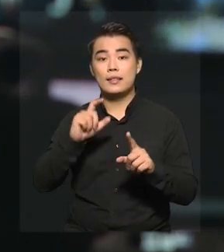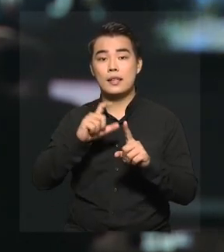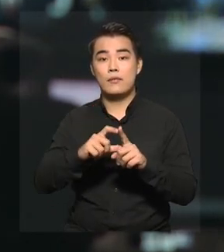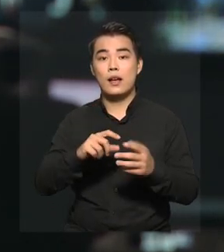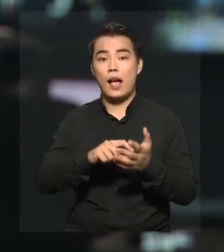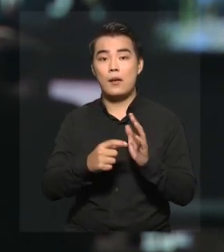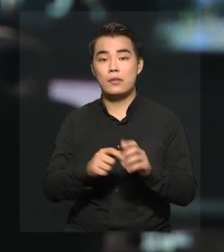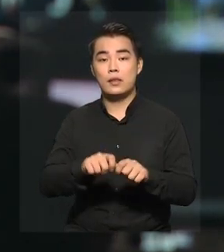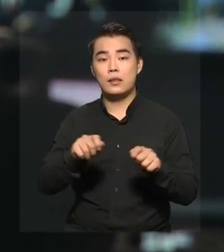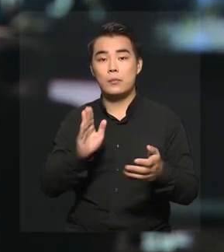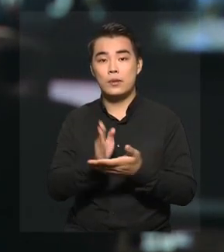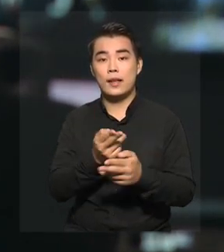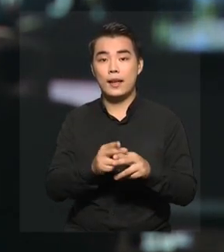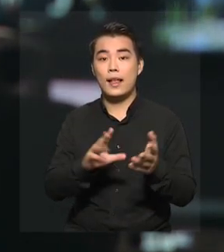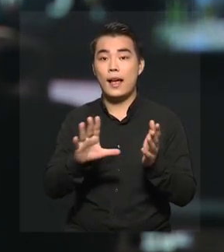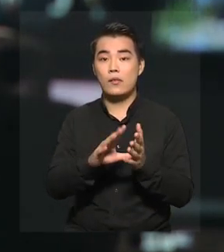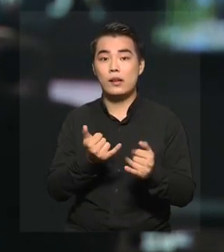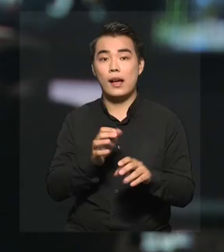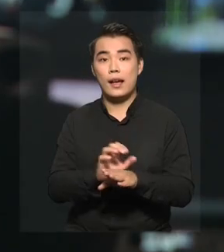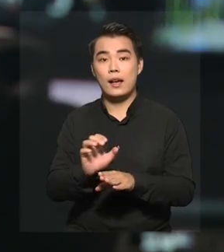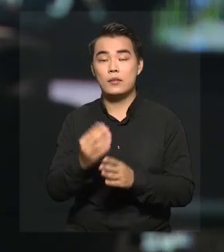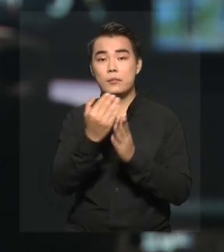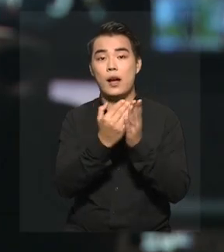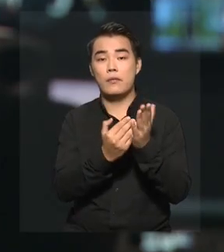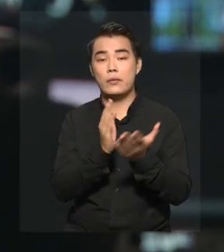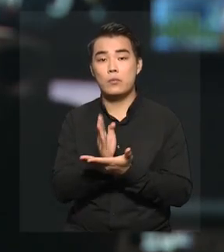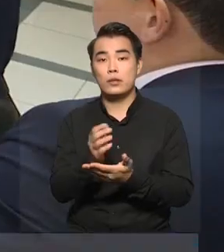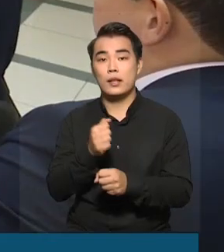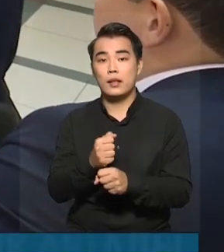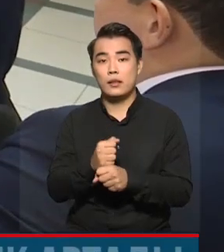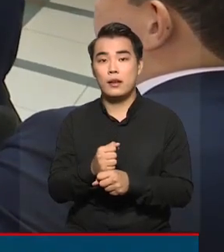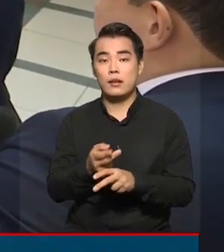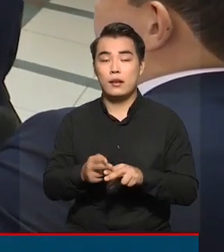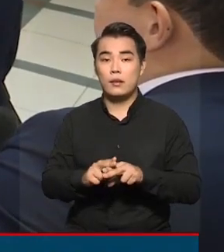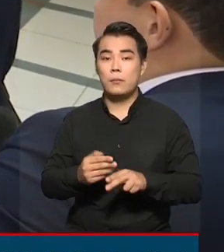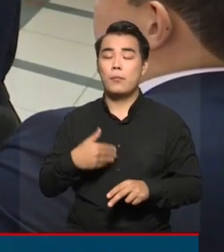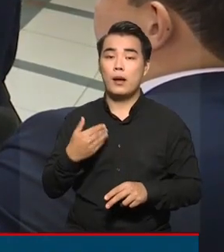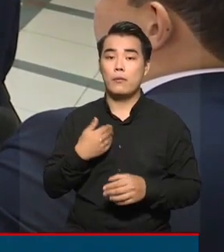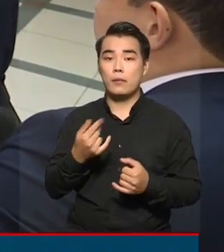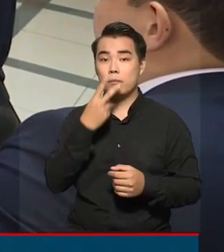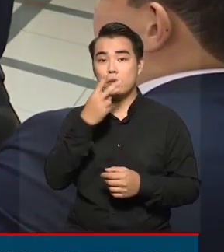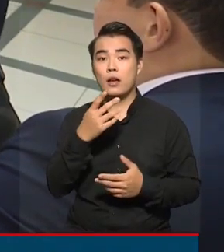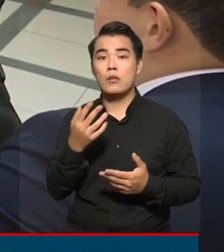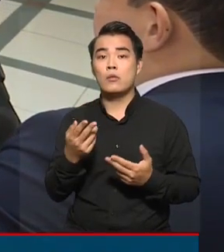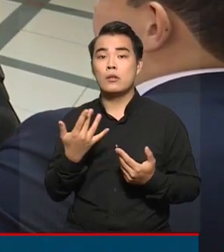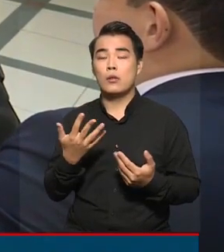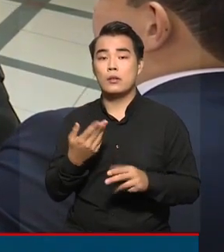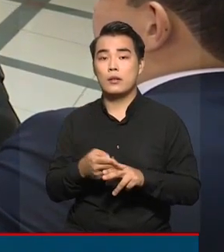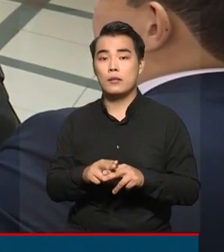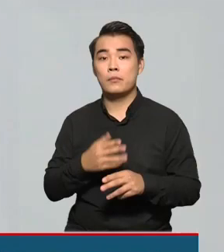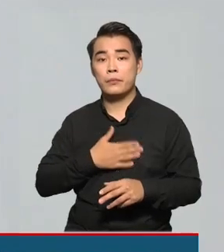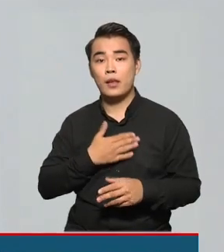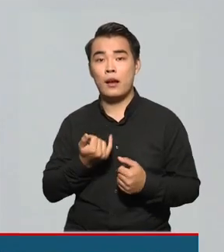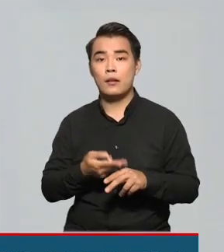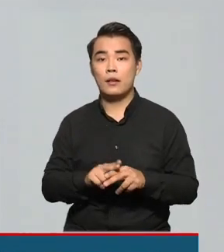кабинет ашылады. Онда электр қуатын жеткізушілердің тізімі жасақталады. Тұтынушының көңілінен қайсысы шығады, соның қызметіне